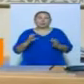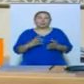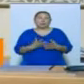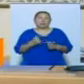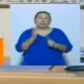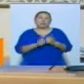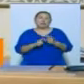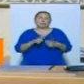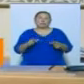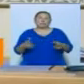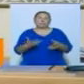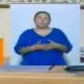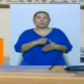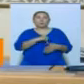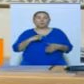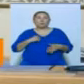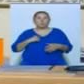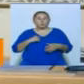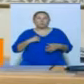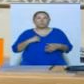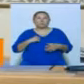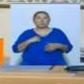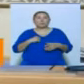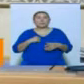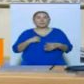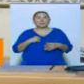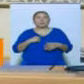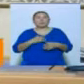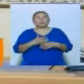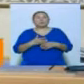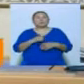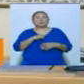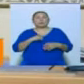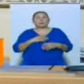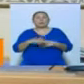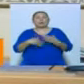денсаулыққа. Әркім өзінің денсаулығына сәйкесінше өз